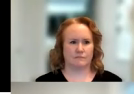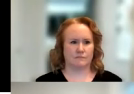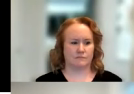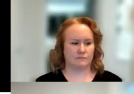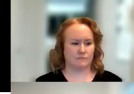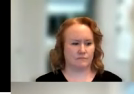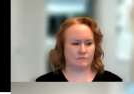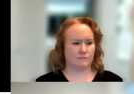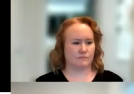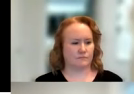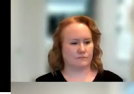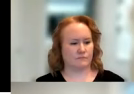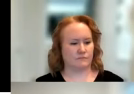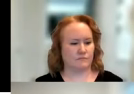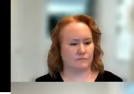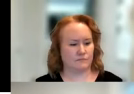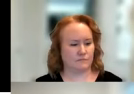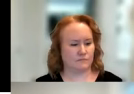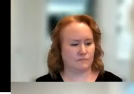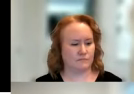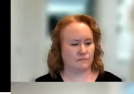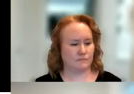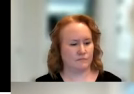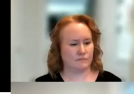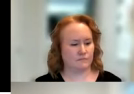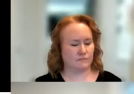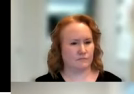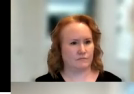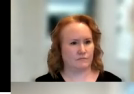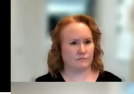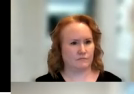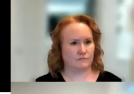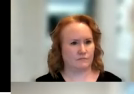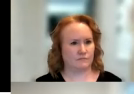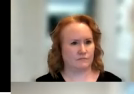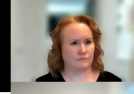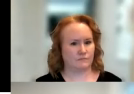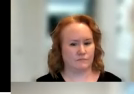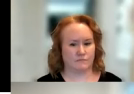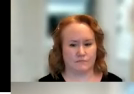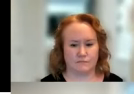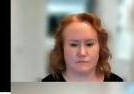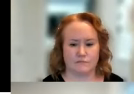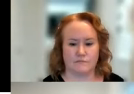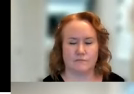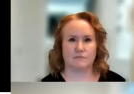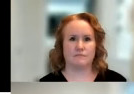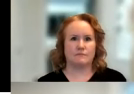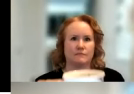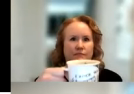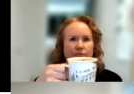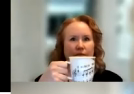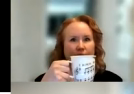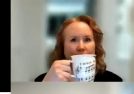benytter. Og dette betyr for eksempel at det ikke kun skal være mulig å bruke mus, men at all funksjonalitet også tilgjengelig